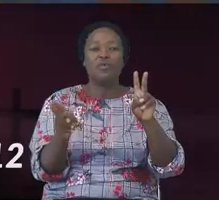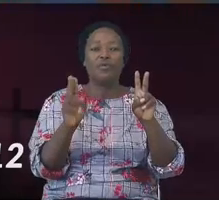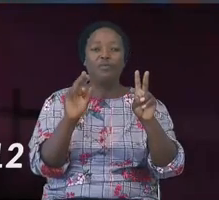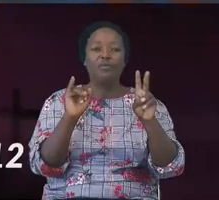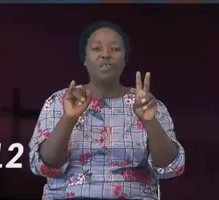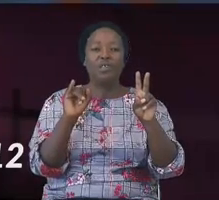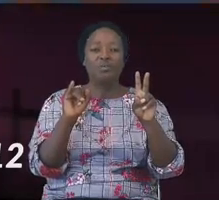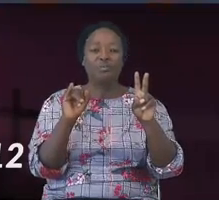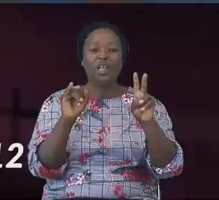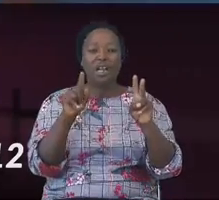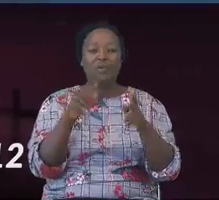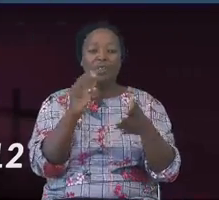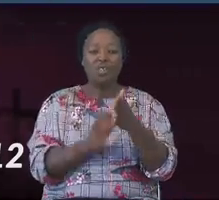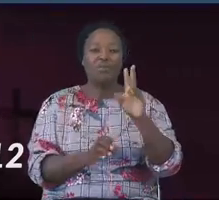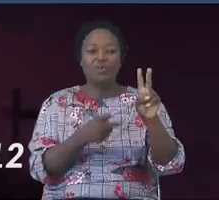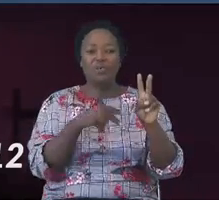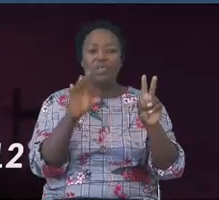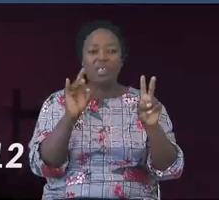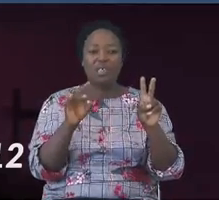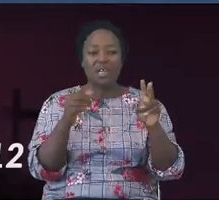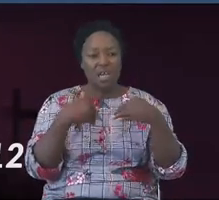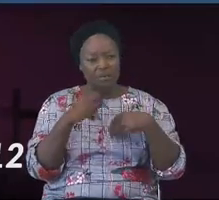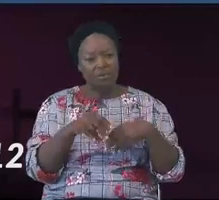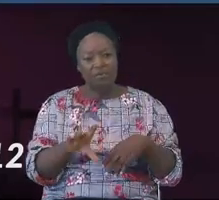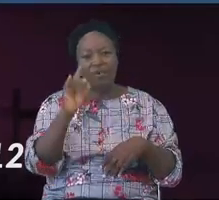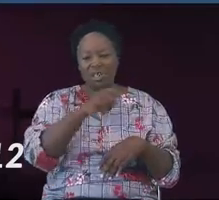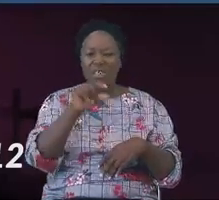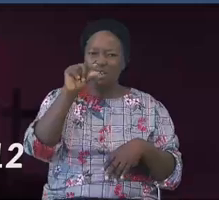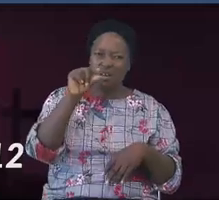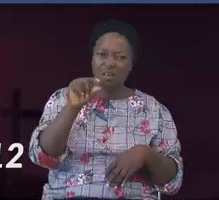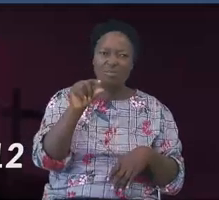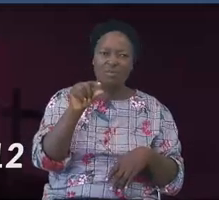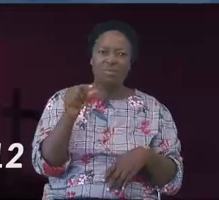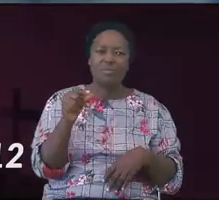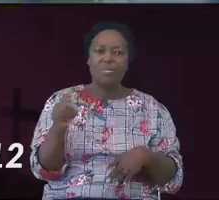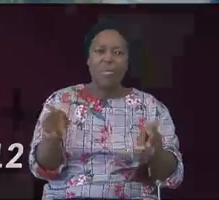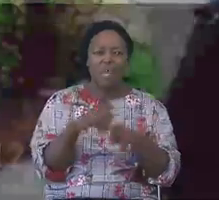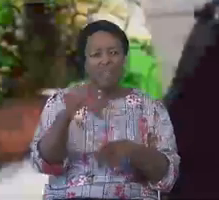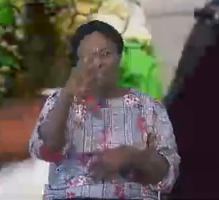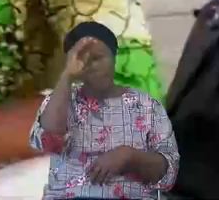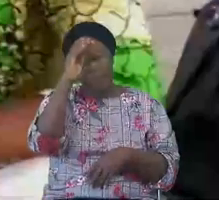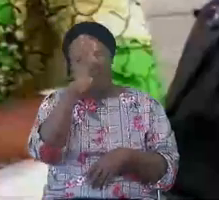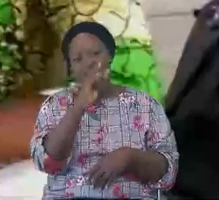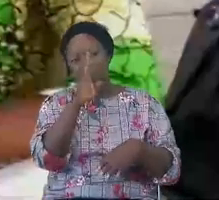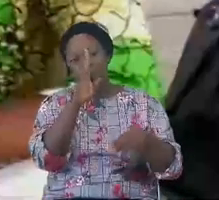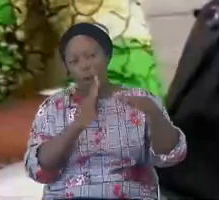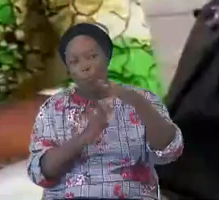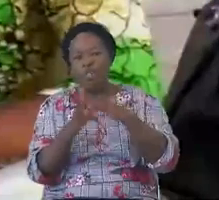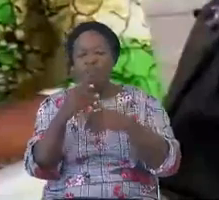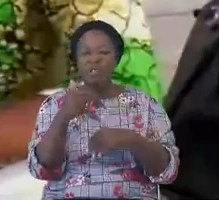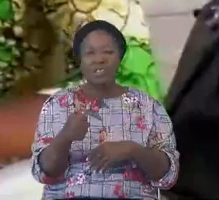verset 8. Philippiens 2, verset 8. Philippiens 2,